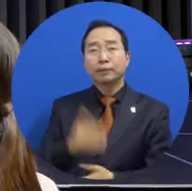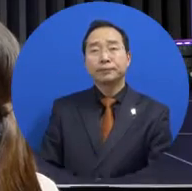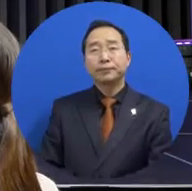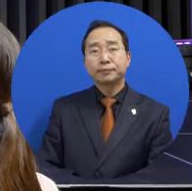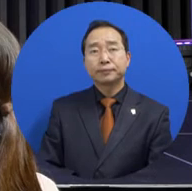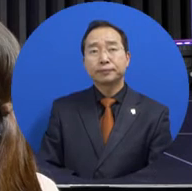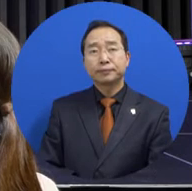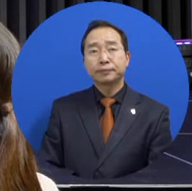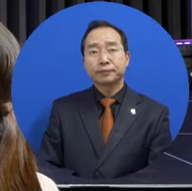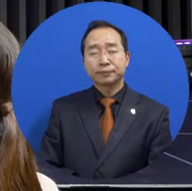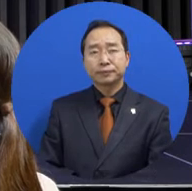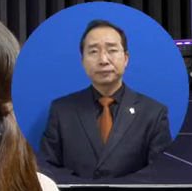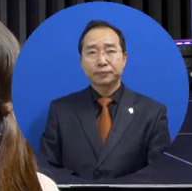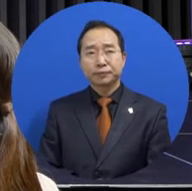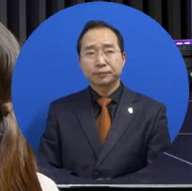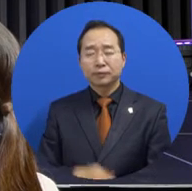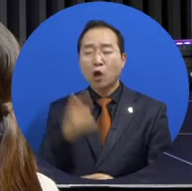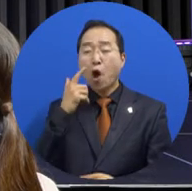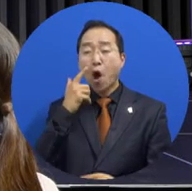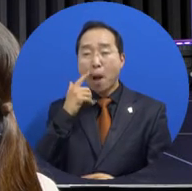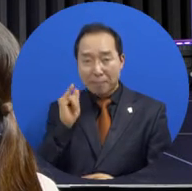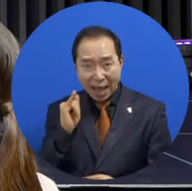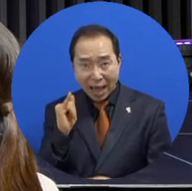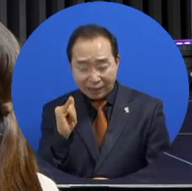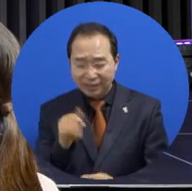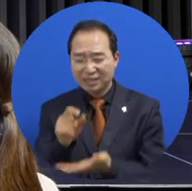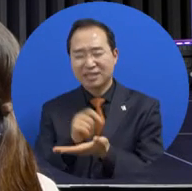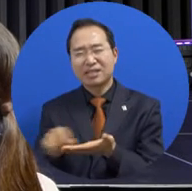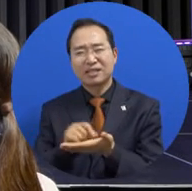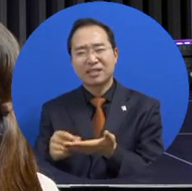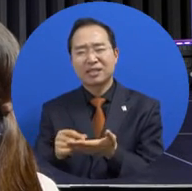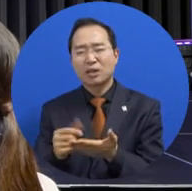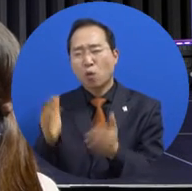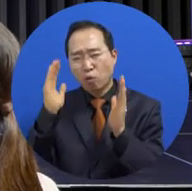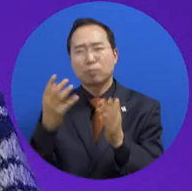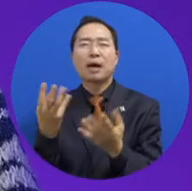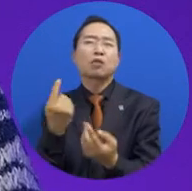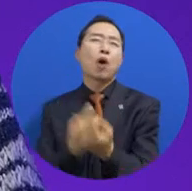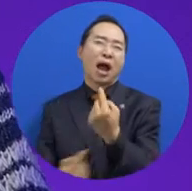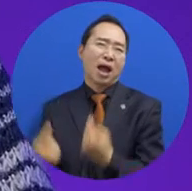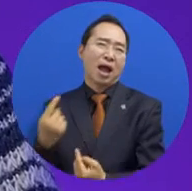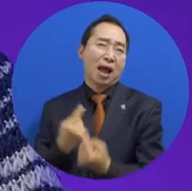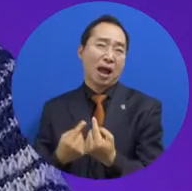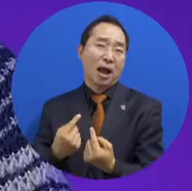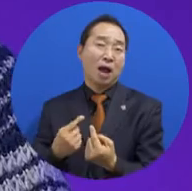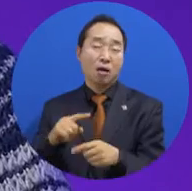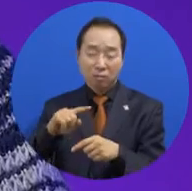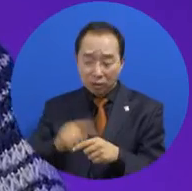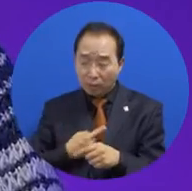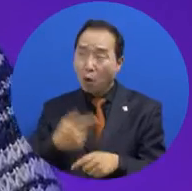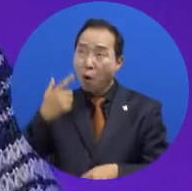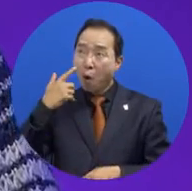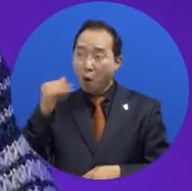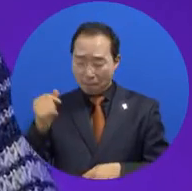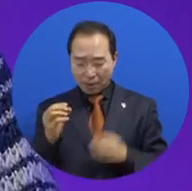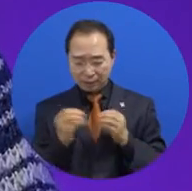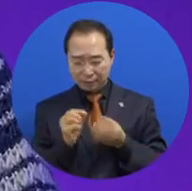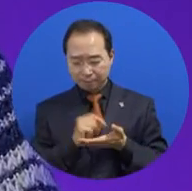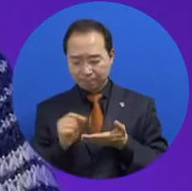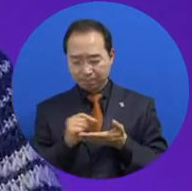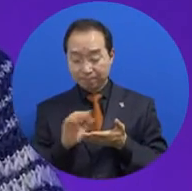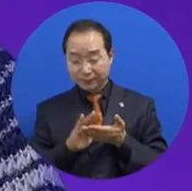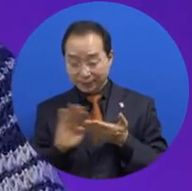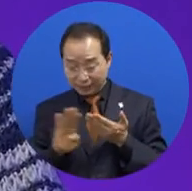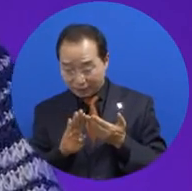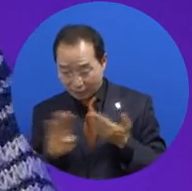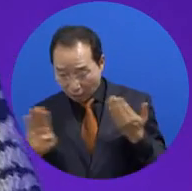저희 주부들이 이제 글쓰기 공부하러 많이 나오시는데 자식들이 그 변화를 가장 먼저